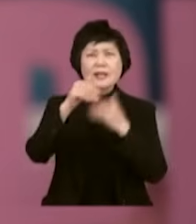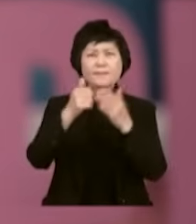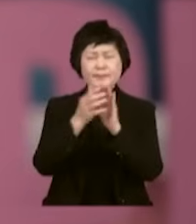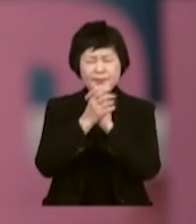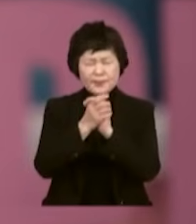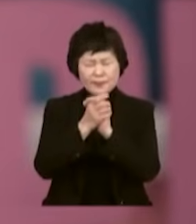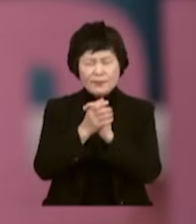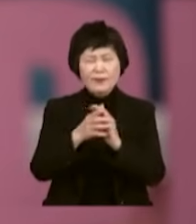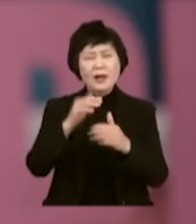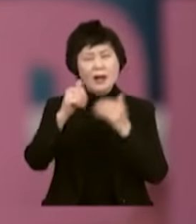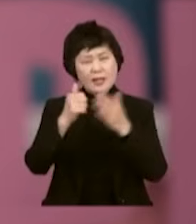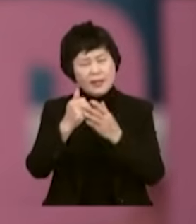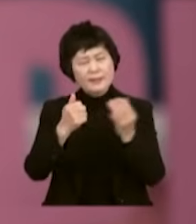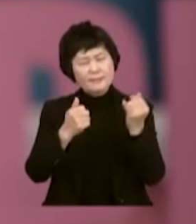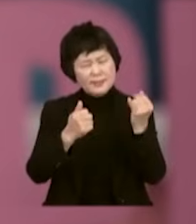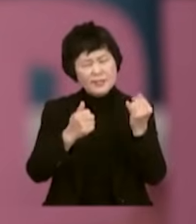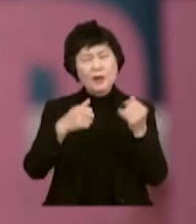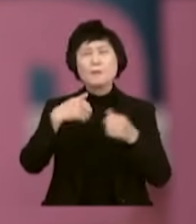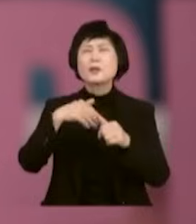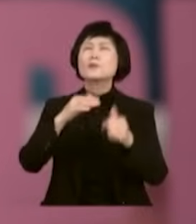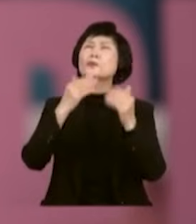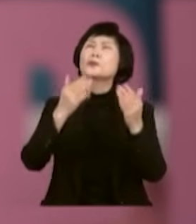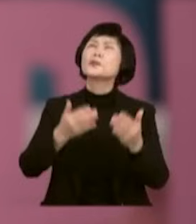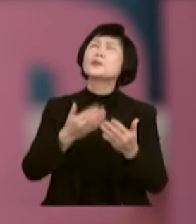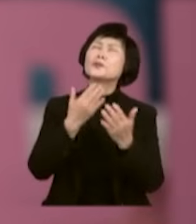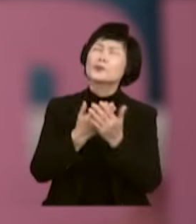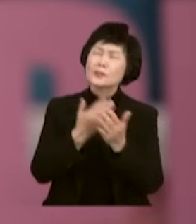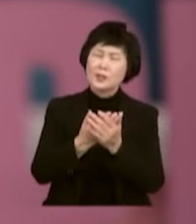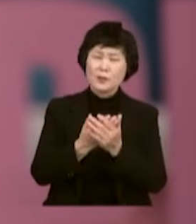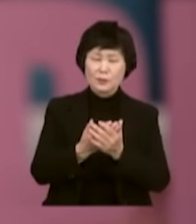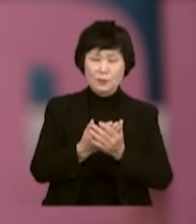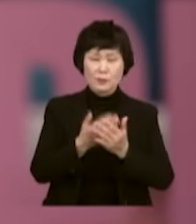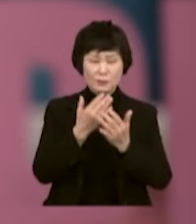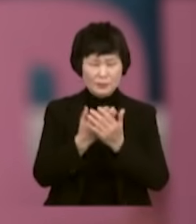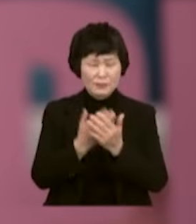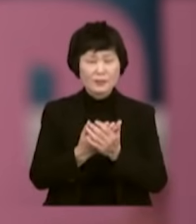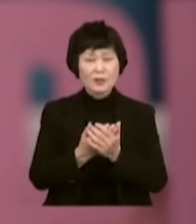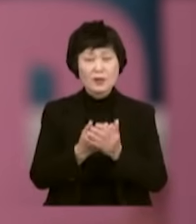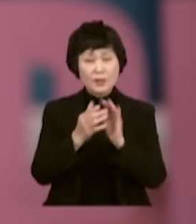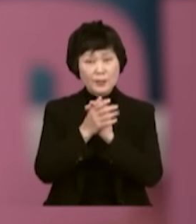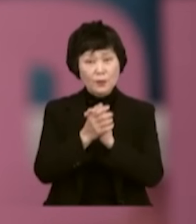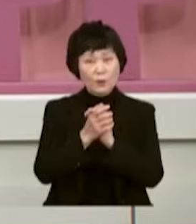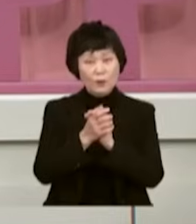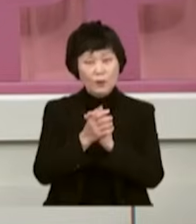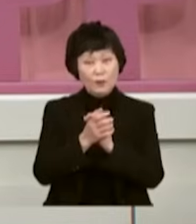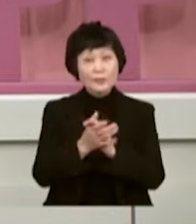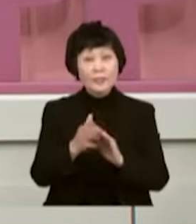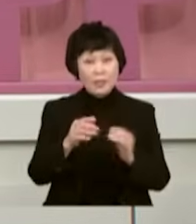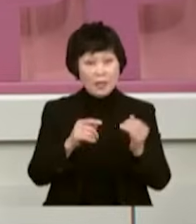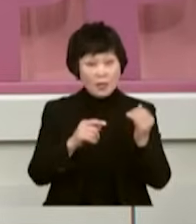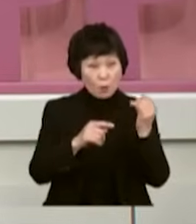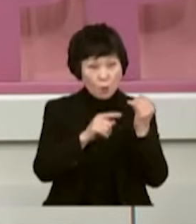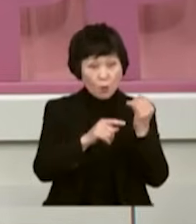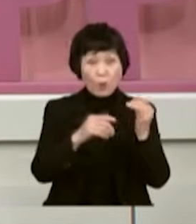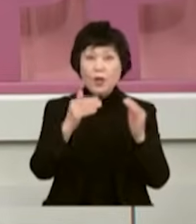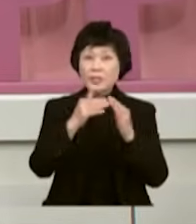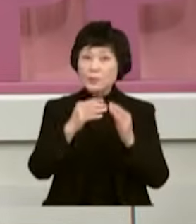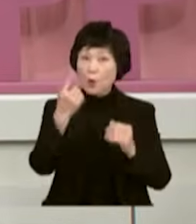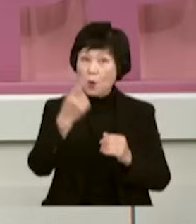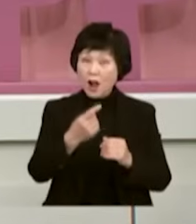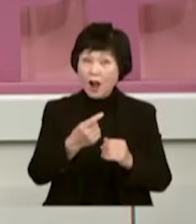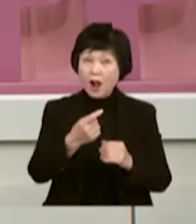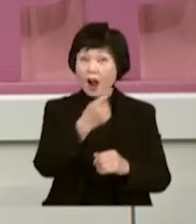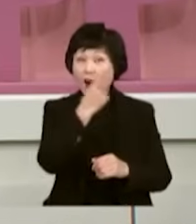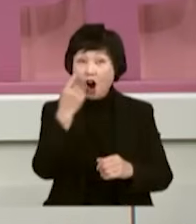보내주세요. 이 자매 보내주세요. 막 기도했어요. 지금 교회 안 나오면 안 됩니다 하면서. 그럼 1시에 왔다는 증거를 남겨놔야